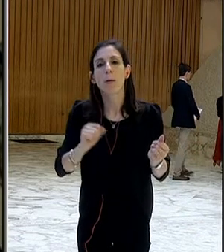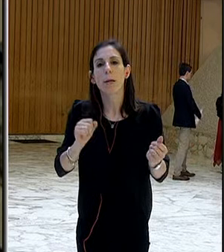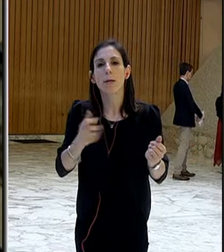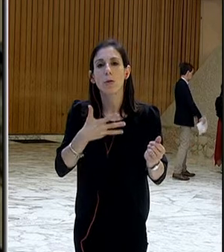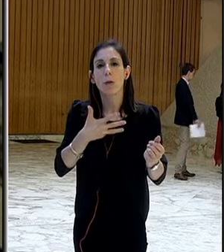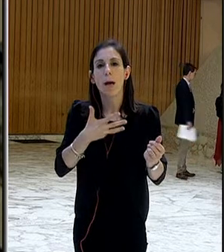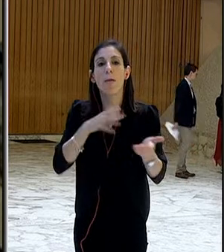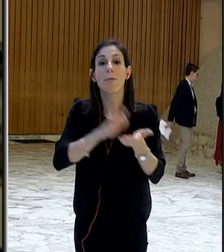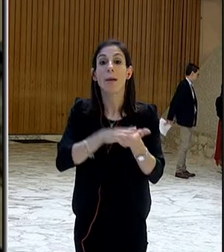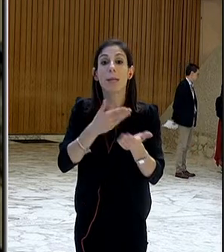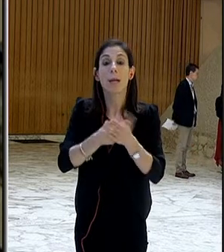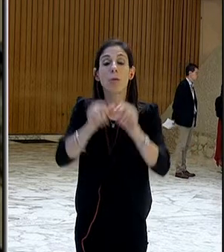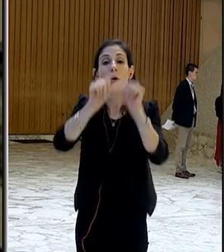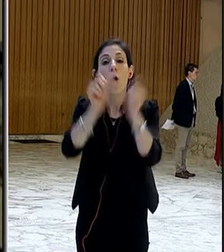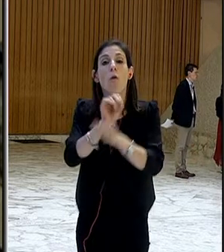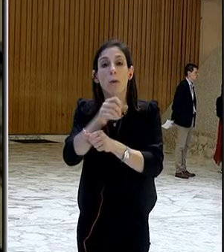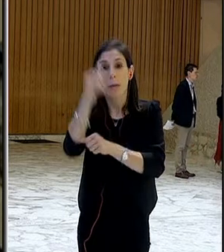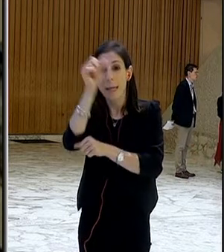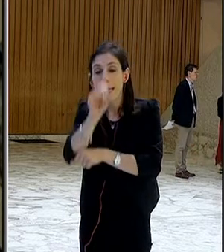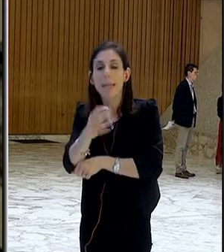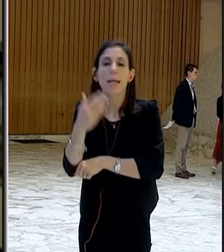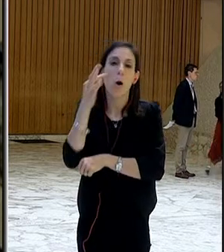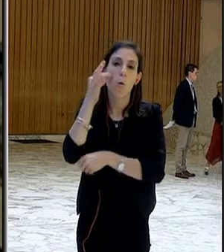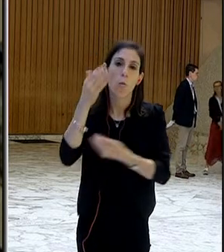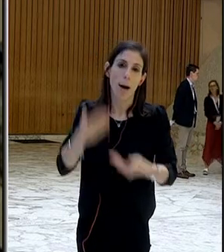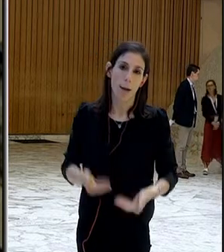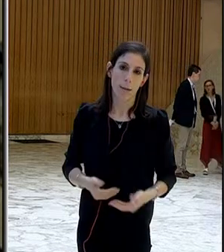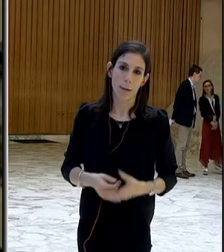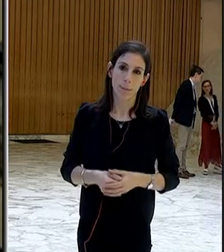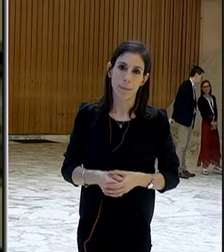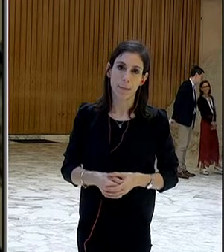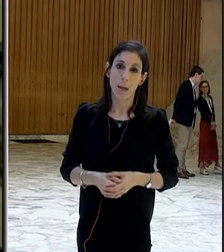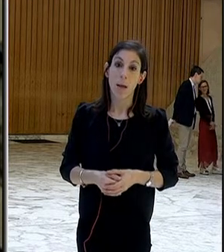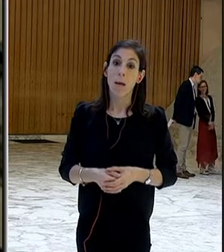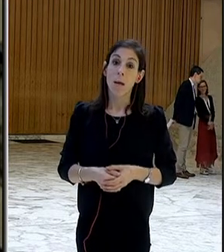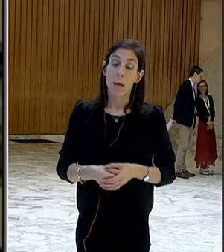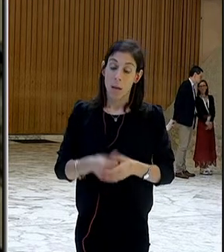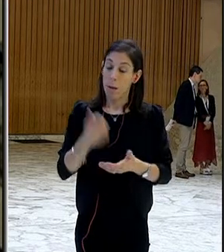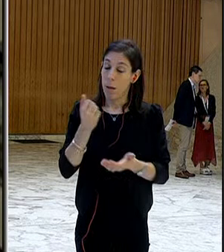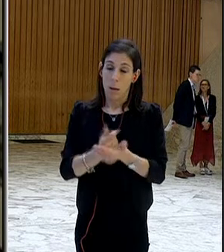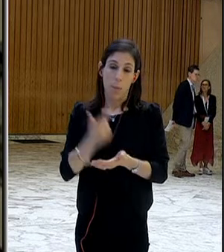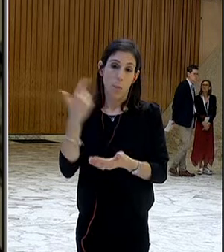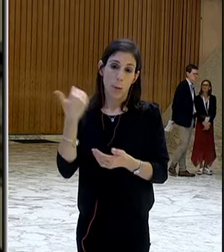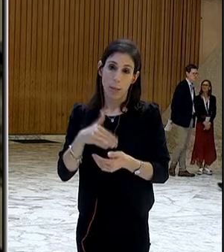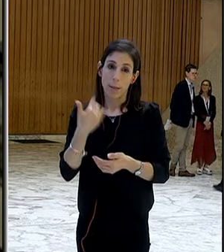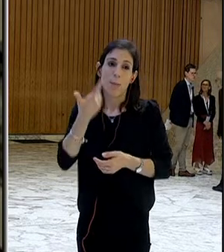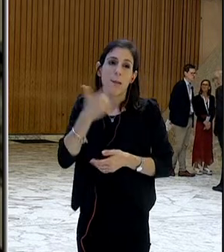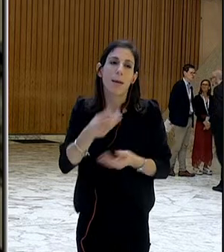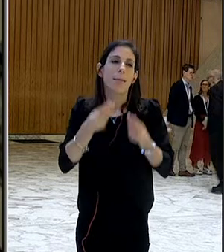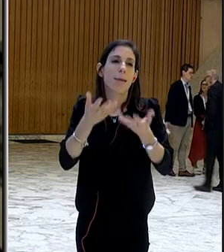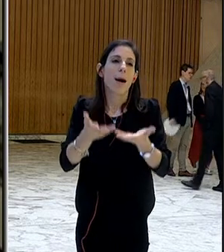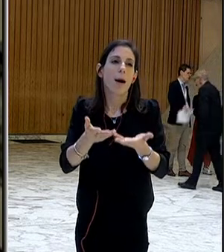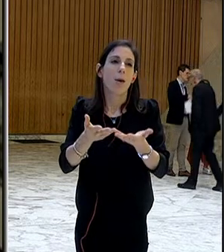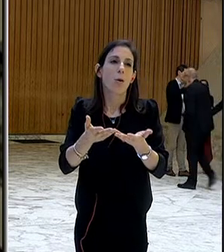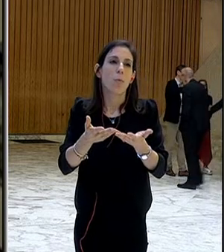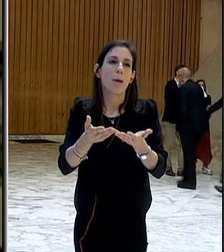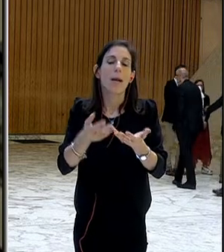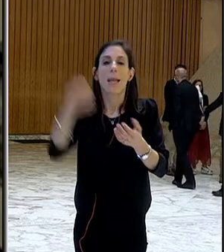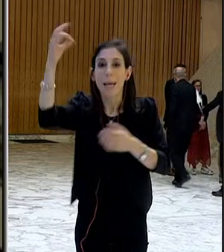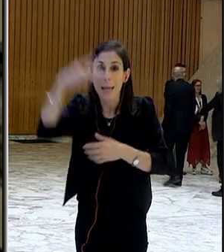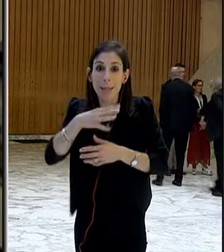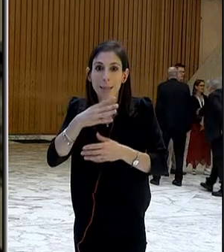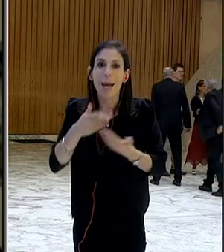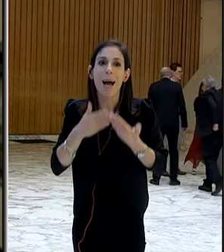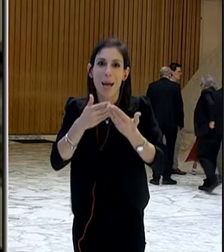et humaine, et la dimension humaine est très importante, qui facilite l'action de la grâce et le bien-être dans